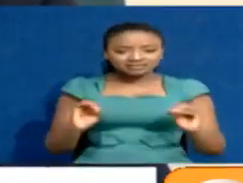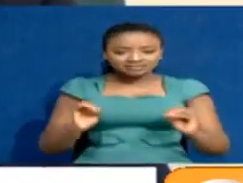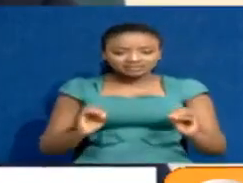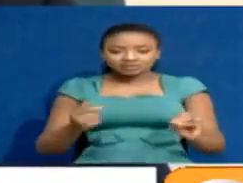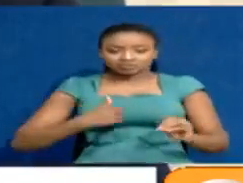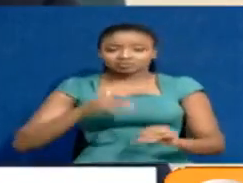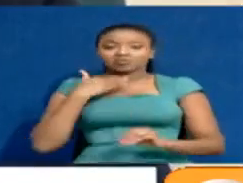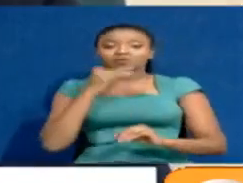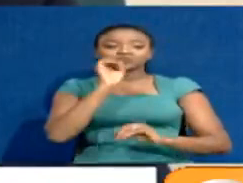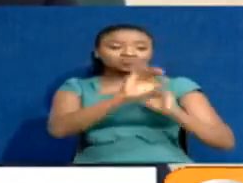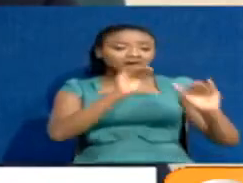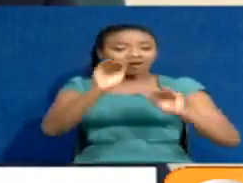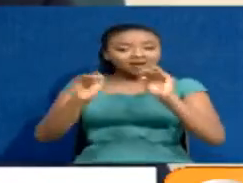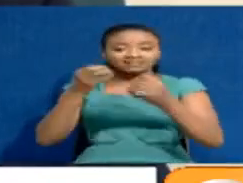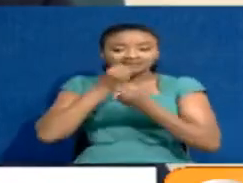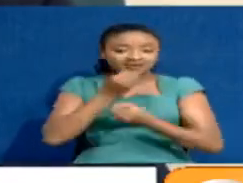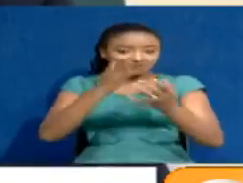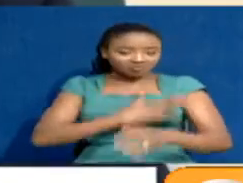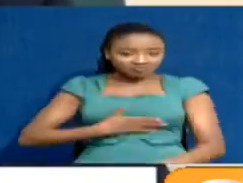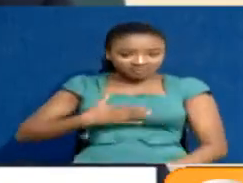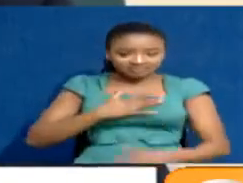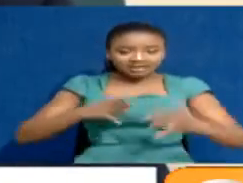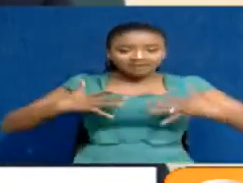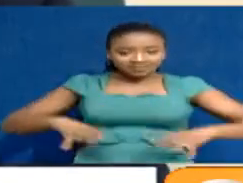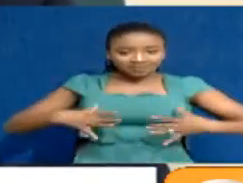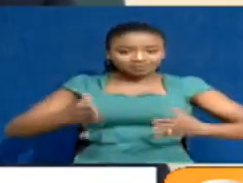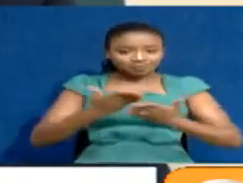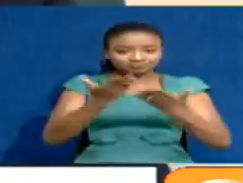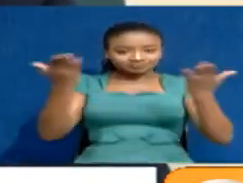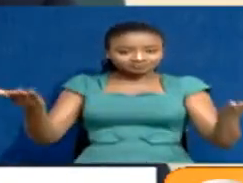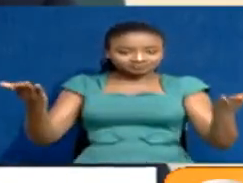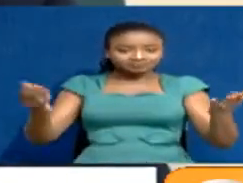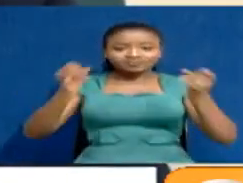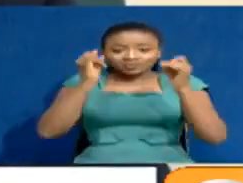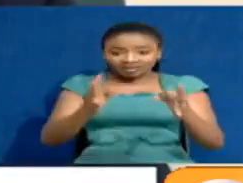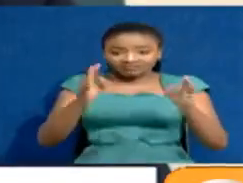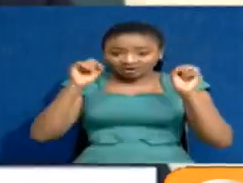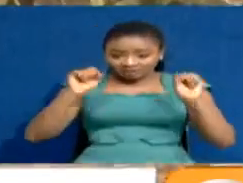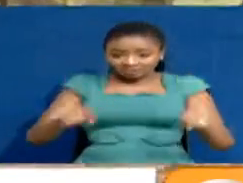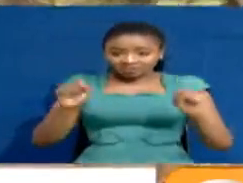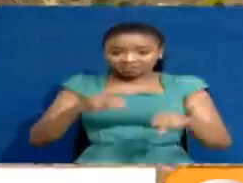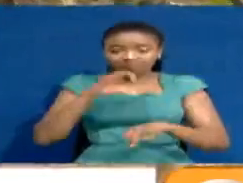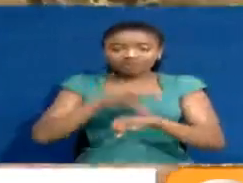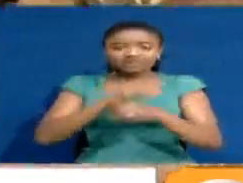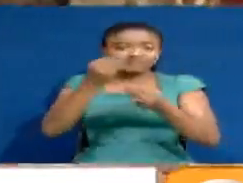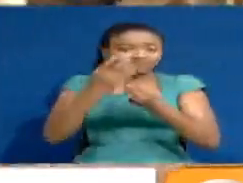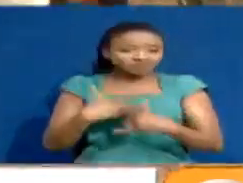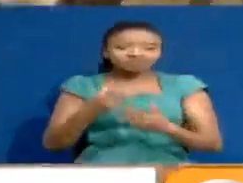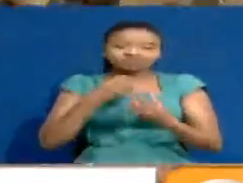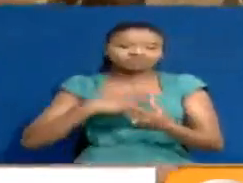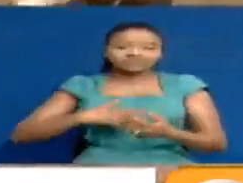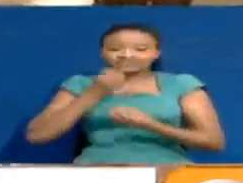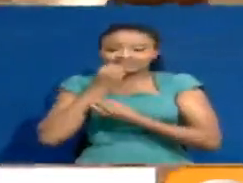himizo langu kama letu ni tunaomba wananchi, kama wanaweza kupata ripoti kila